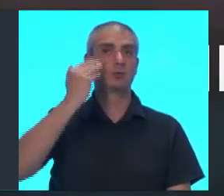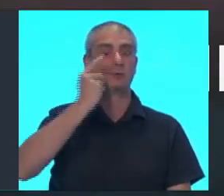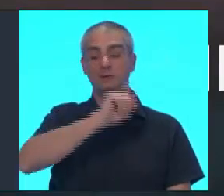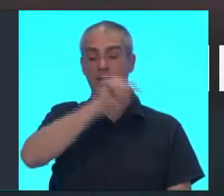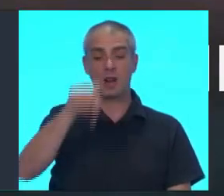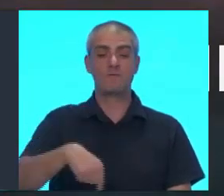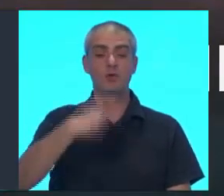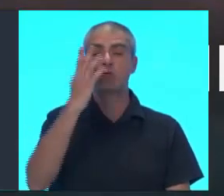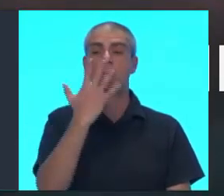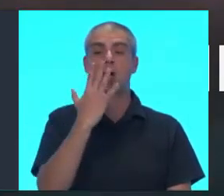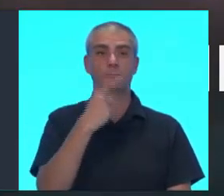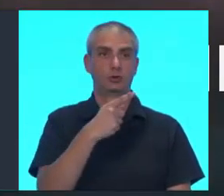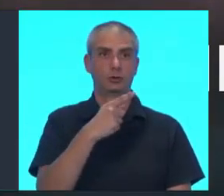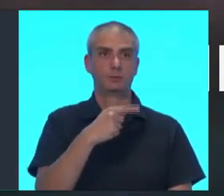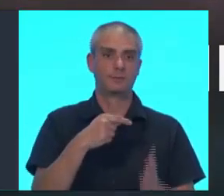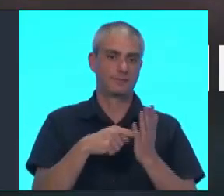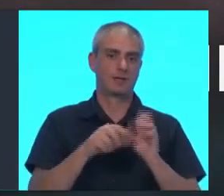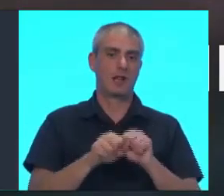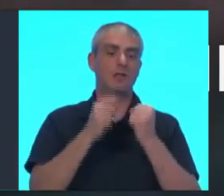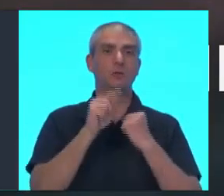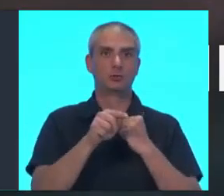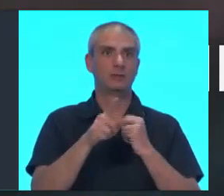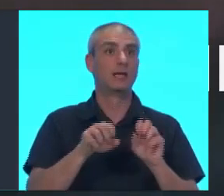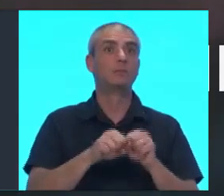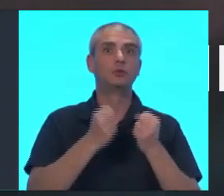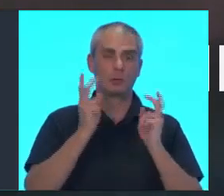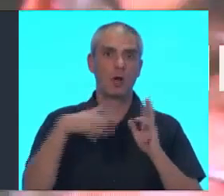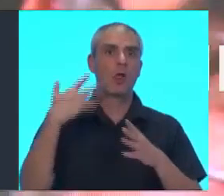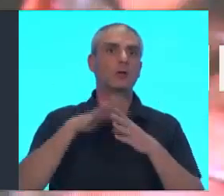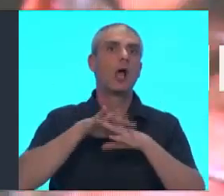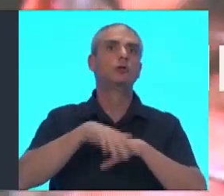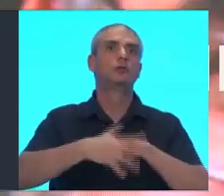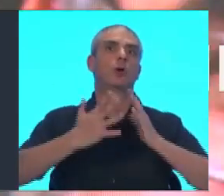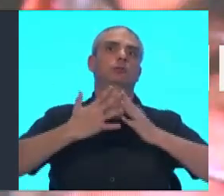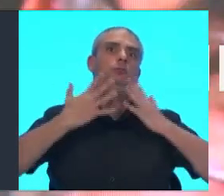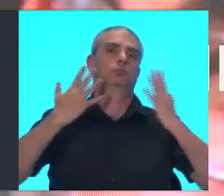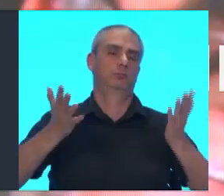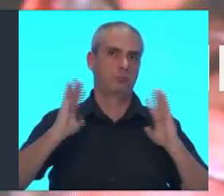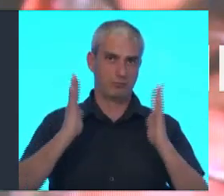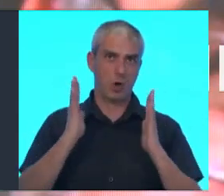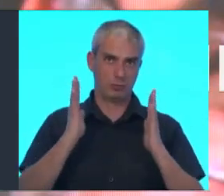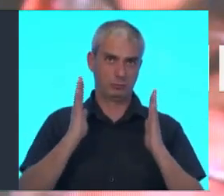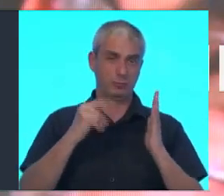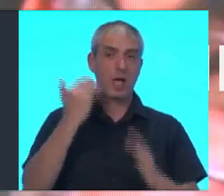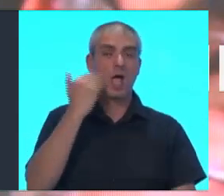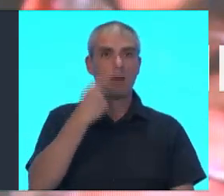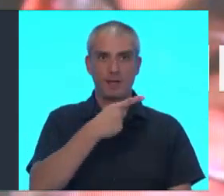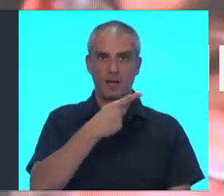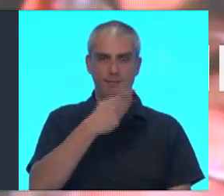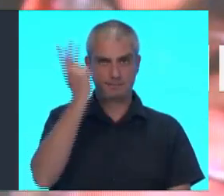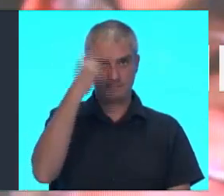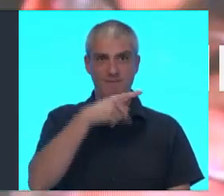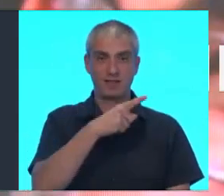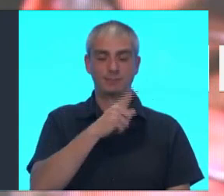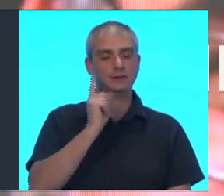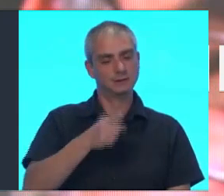ביום חמישי הבא על רקע המשבר הזה. זה משבר שעלולות להיות לו השלכות חמורות ביותר. אמריקנים כנראה מבינים